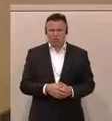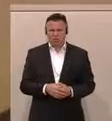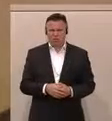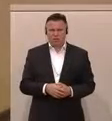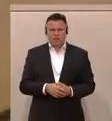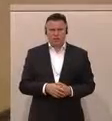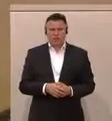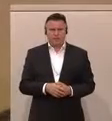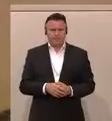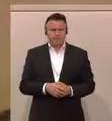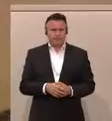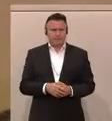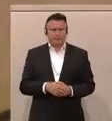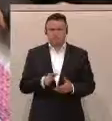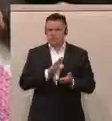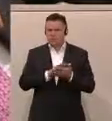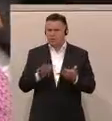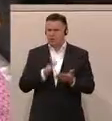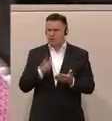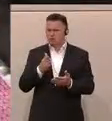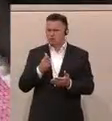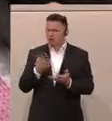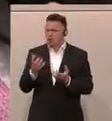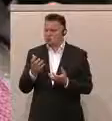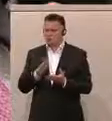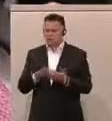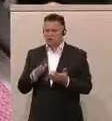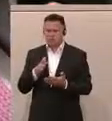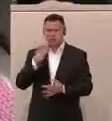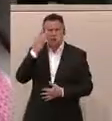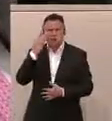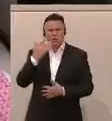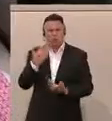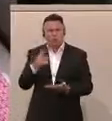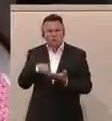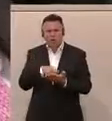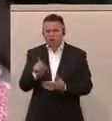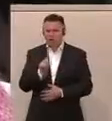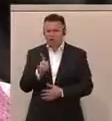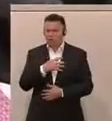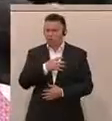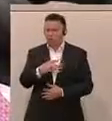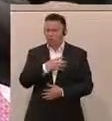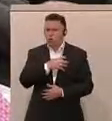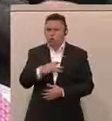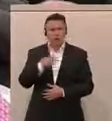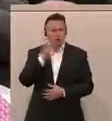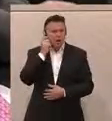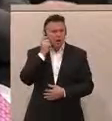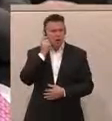Vielmehr, und zwar weder theoretisch noch praktisch, vielmehr wählen die Bürger und